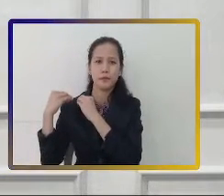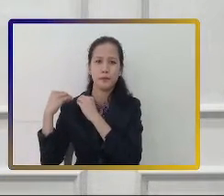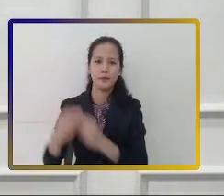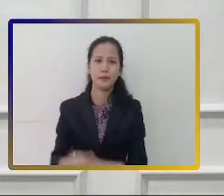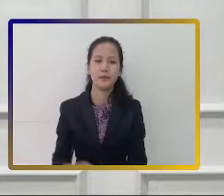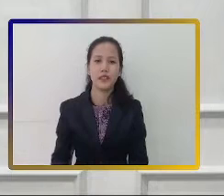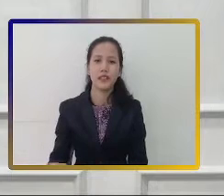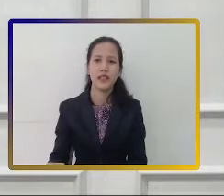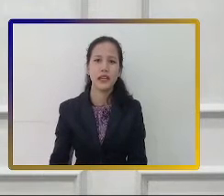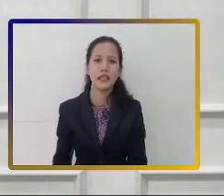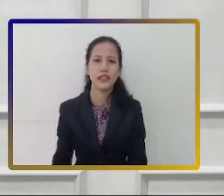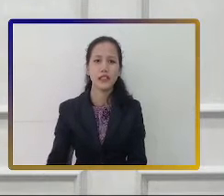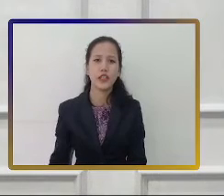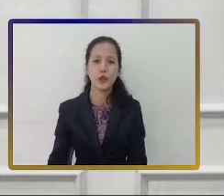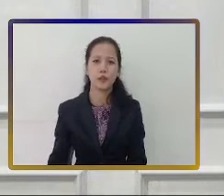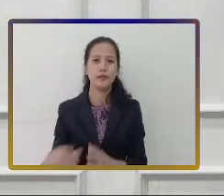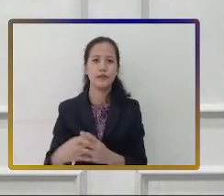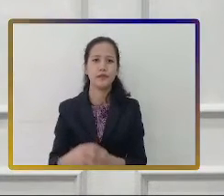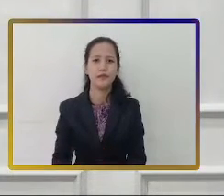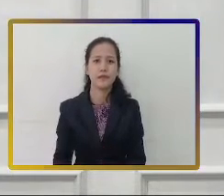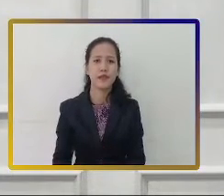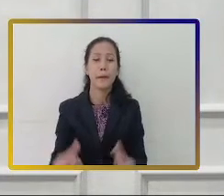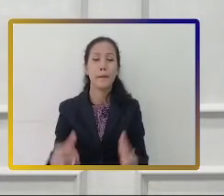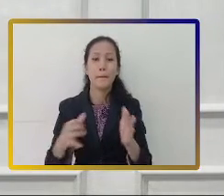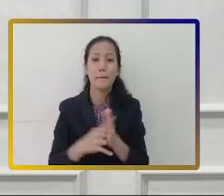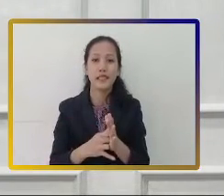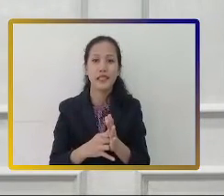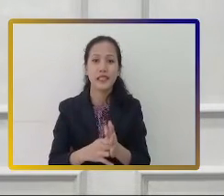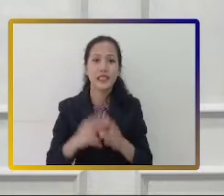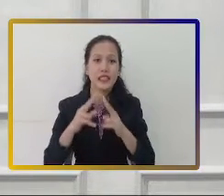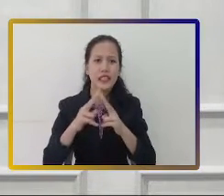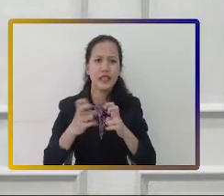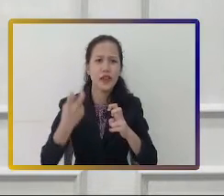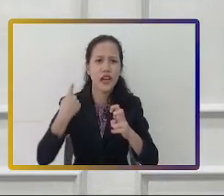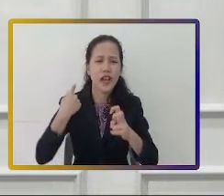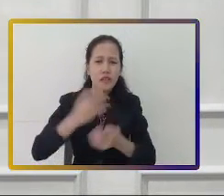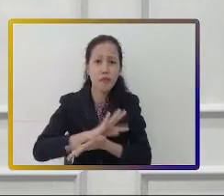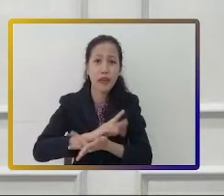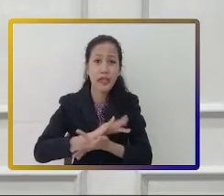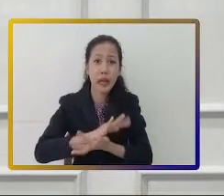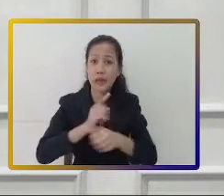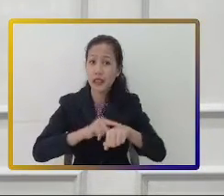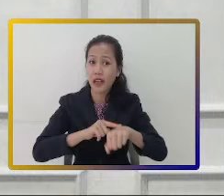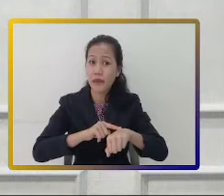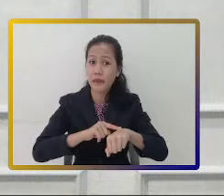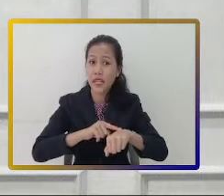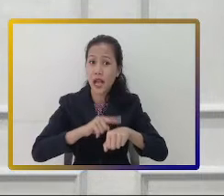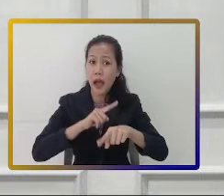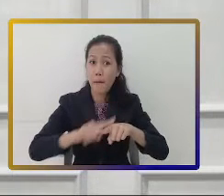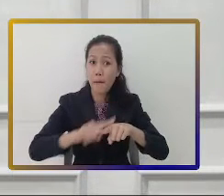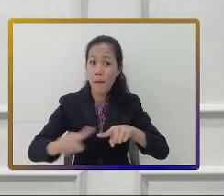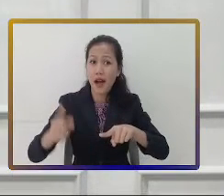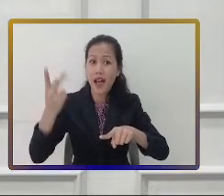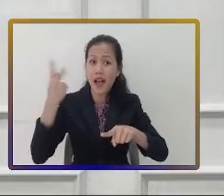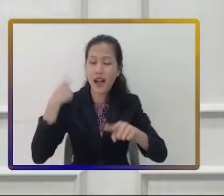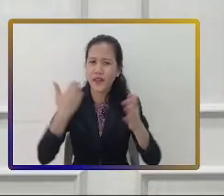present situation po natin, despite na merong calamity, pero may evidence, kapatid, ng Diyos ay